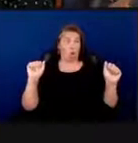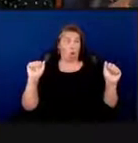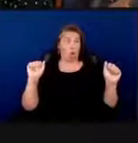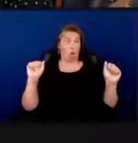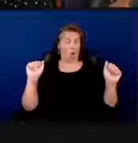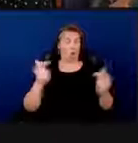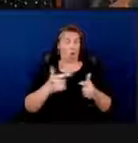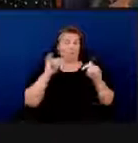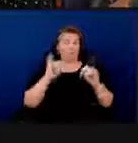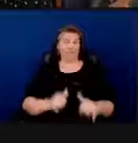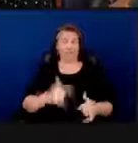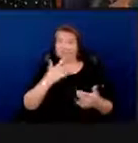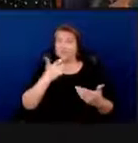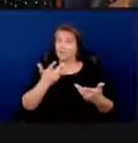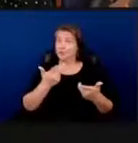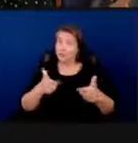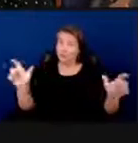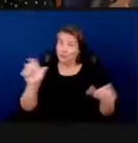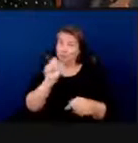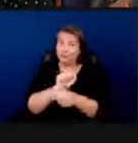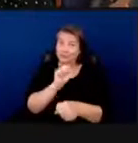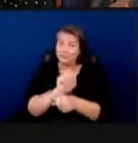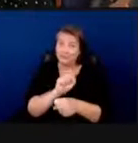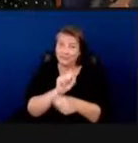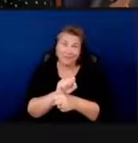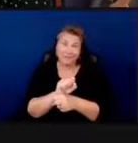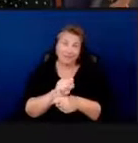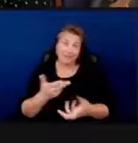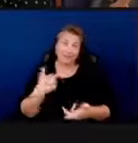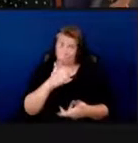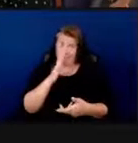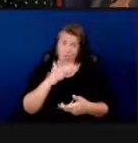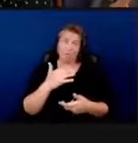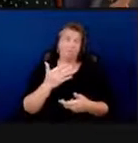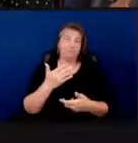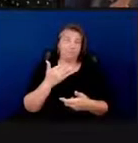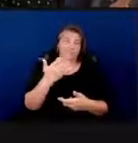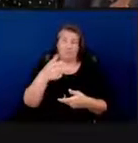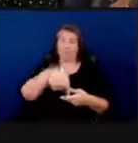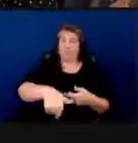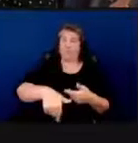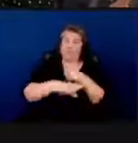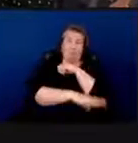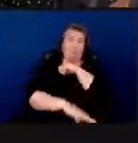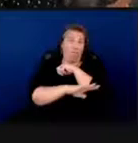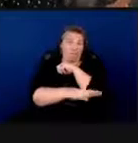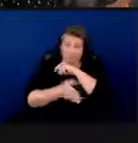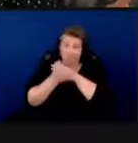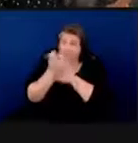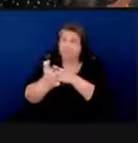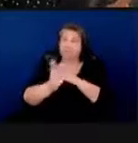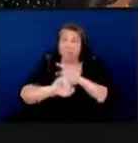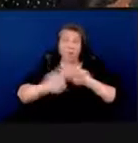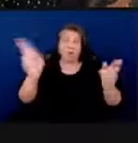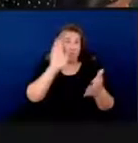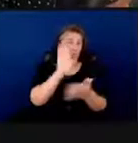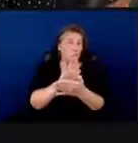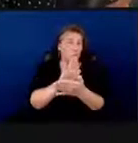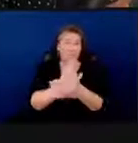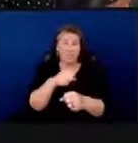هذه المسألة. فهذه مسائل كبيرة ينبغي أن ننظر